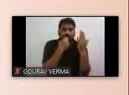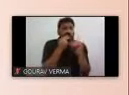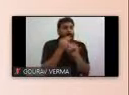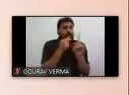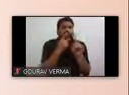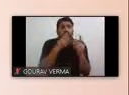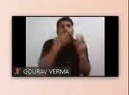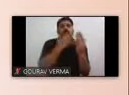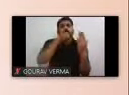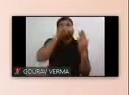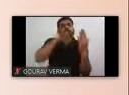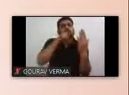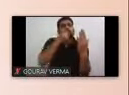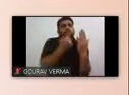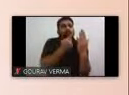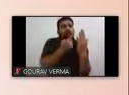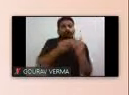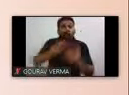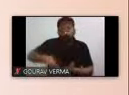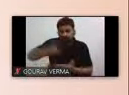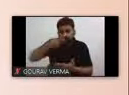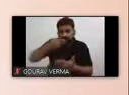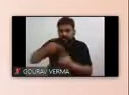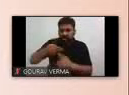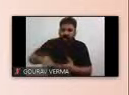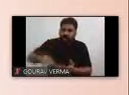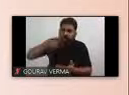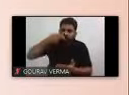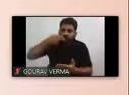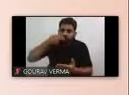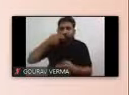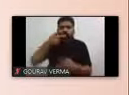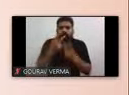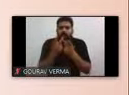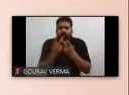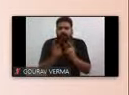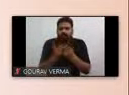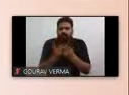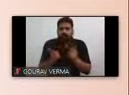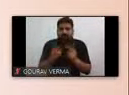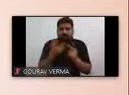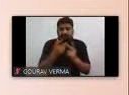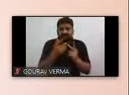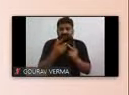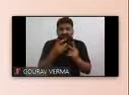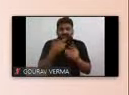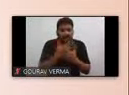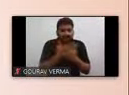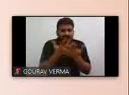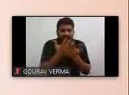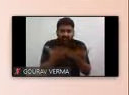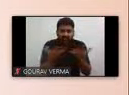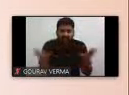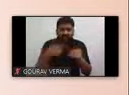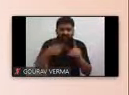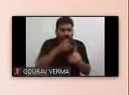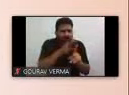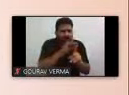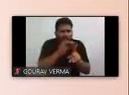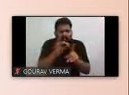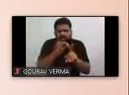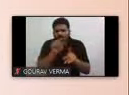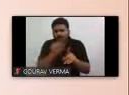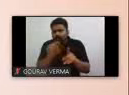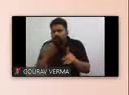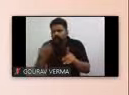हैं और चम्मच से हम खाते हैं. सो दिस फंक्शन ऑफ ईच ऑब्जेक्ट इज आल्सो